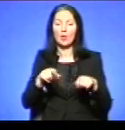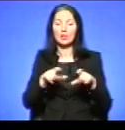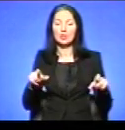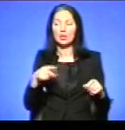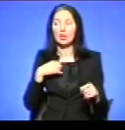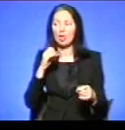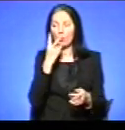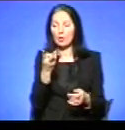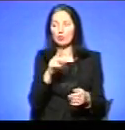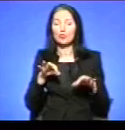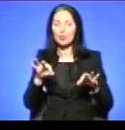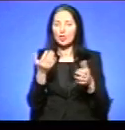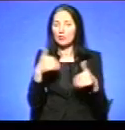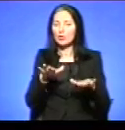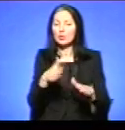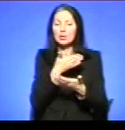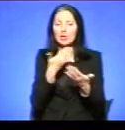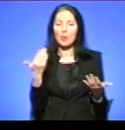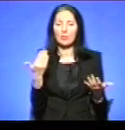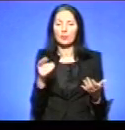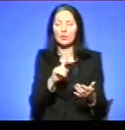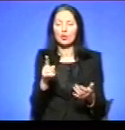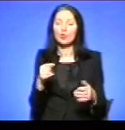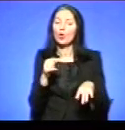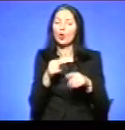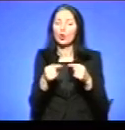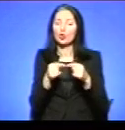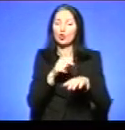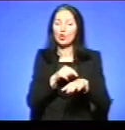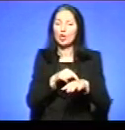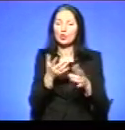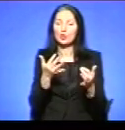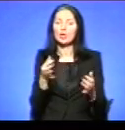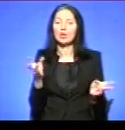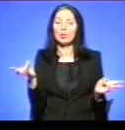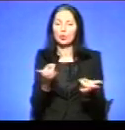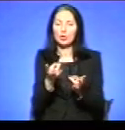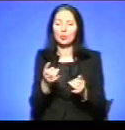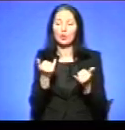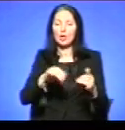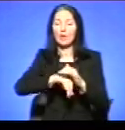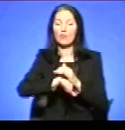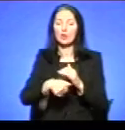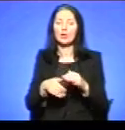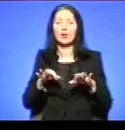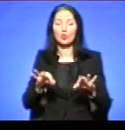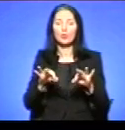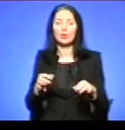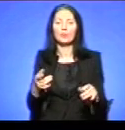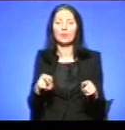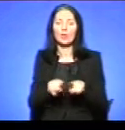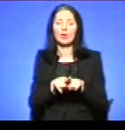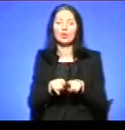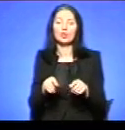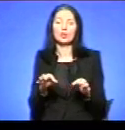відкрили, або вже його немає на місці? Щодо конкретного часу, скільки використовують зловмисники для викрадення автомобілів, теж якихось